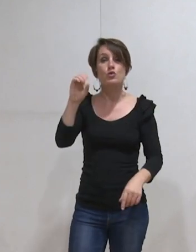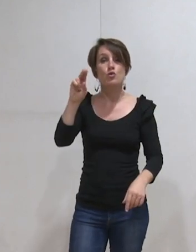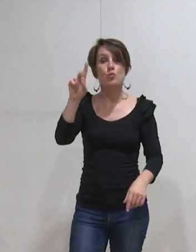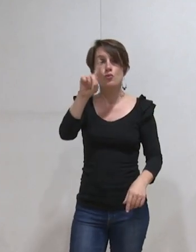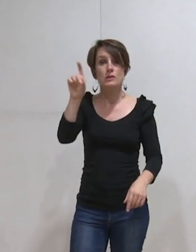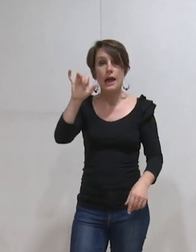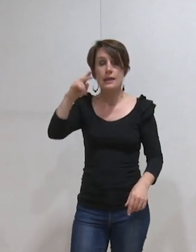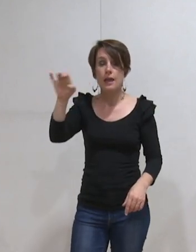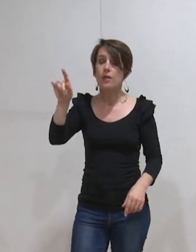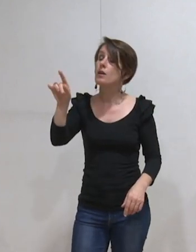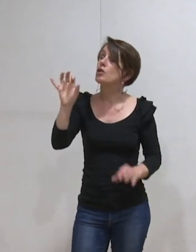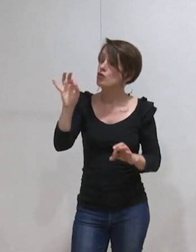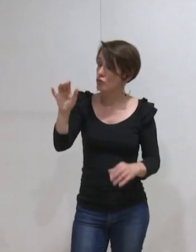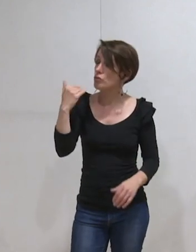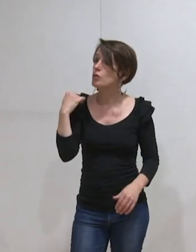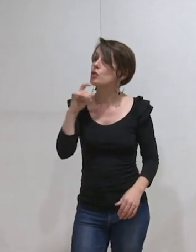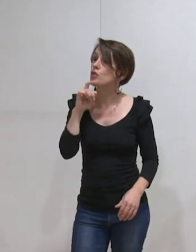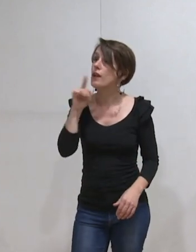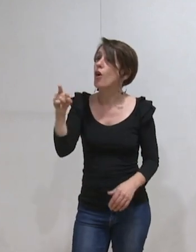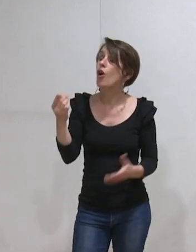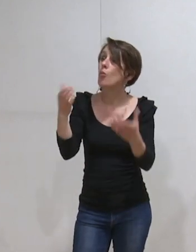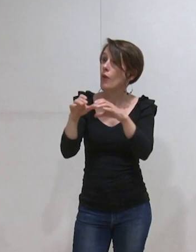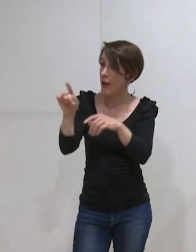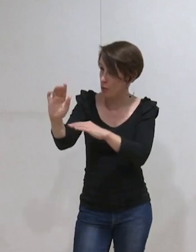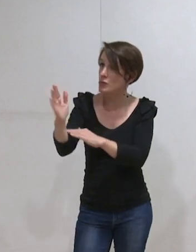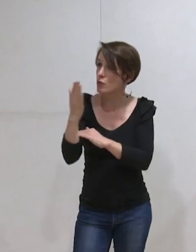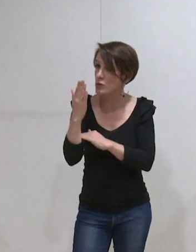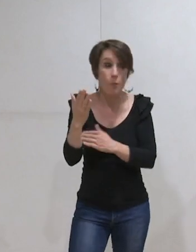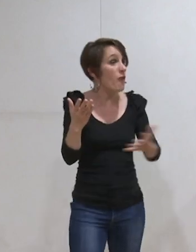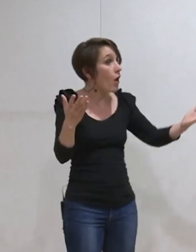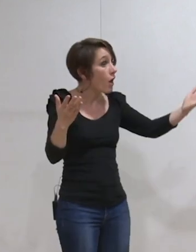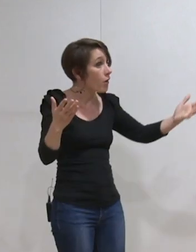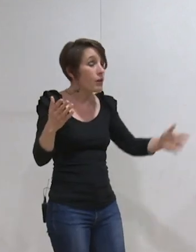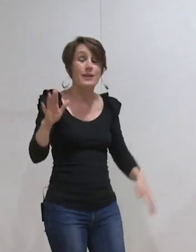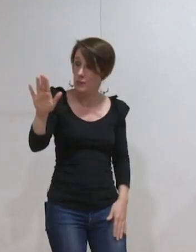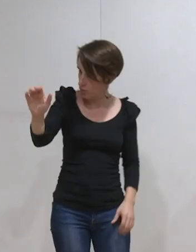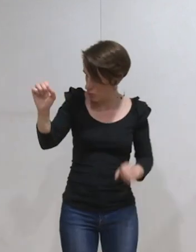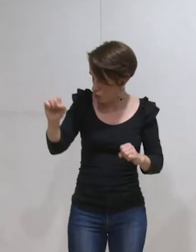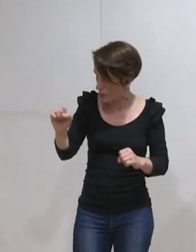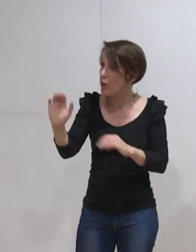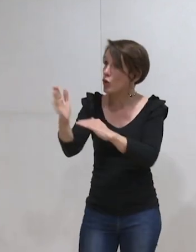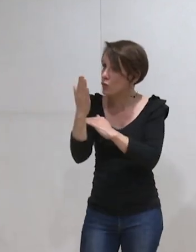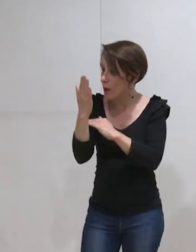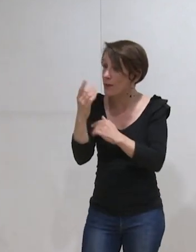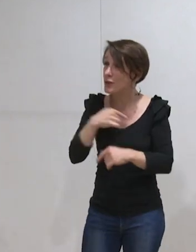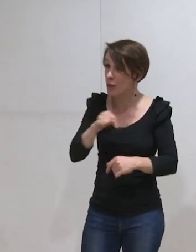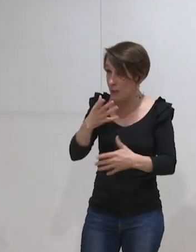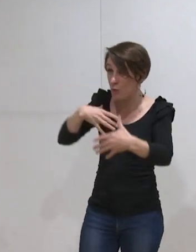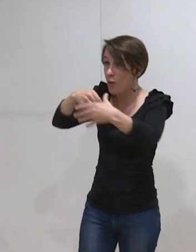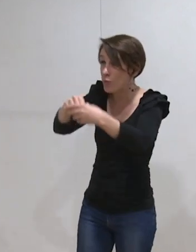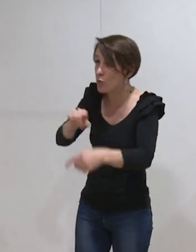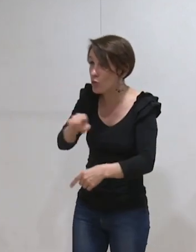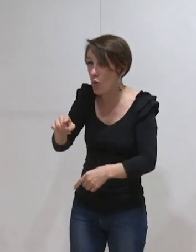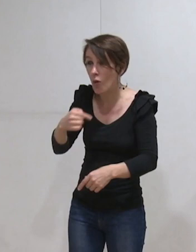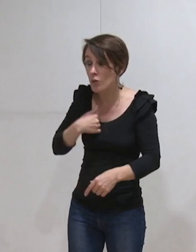présenté tout ça pendant la commission je suis d'accord mais on n'y est pas associé et il a fallu vraiment qu'on aille